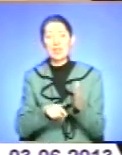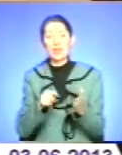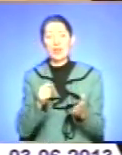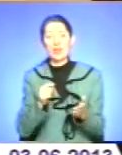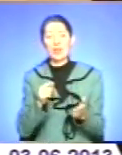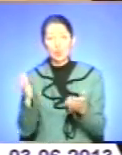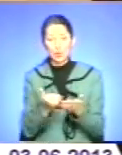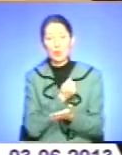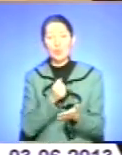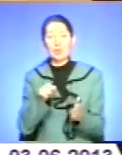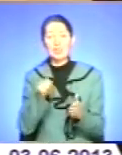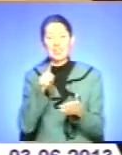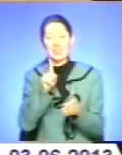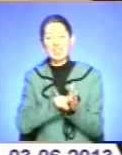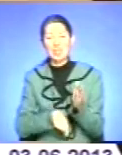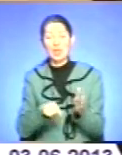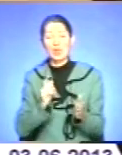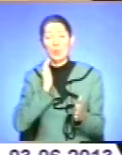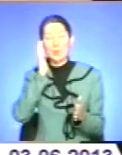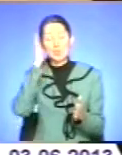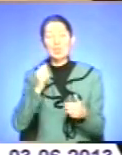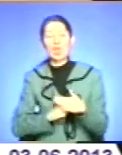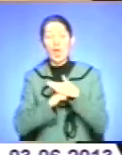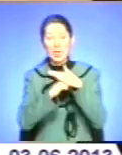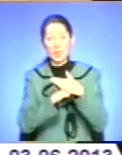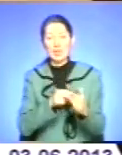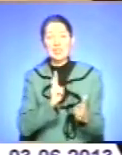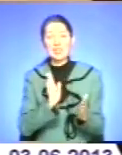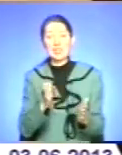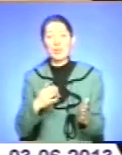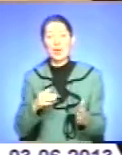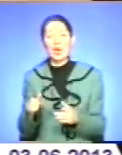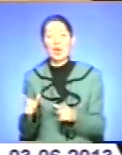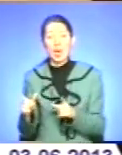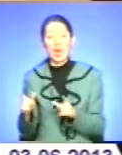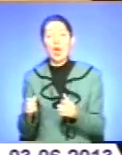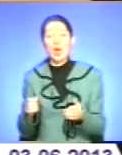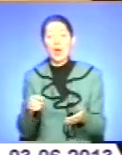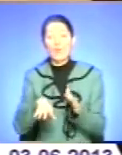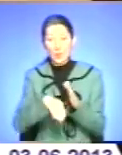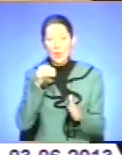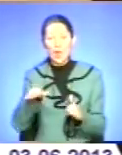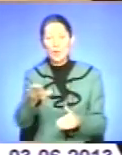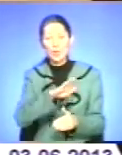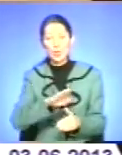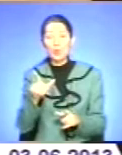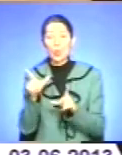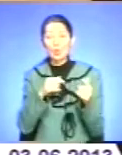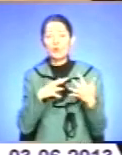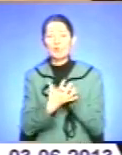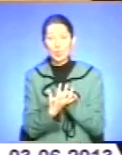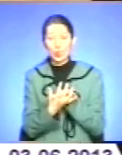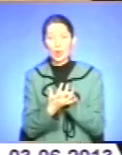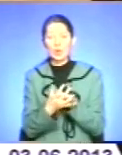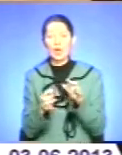імідж. Для того, що вони, як тільки ми определяємо якусь площадку, вони йдуть в село, підбурюють людей і розказують, що це ж ви розумієте, що це